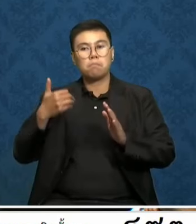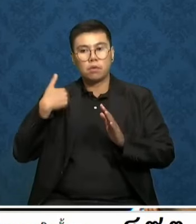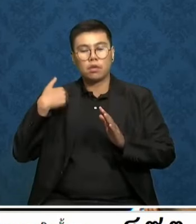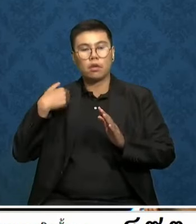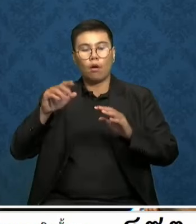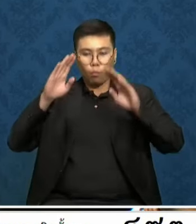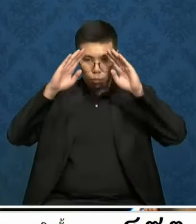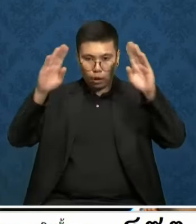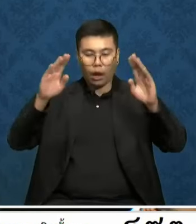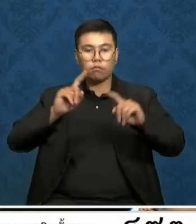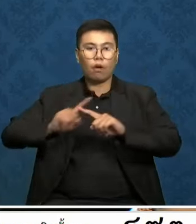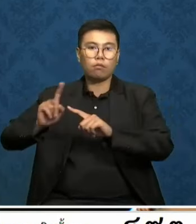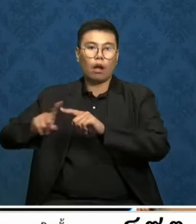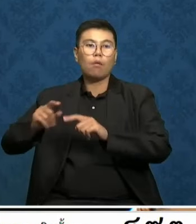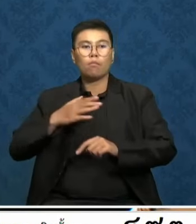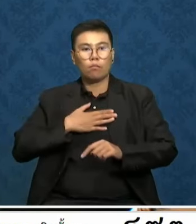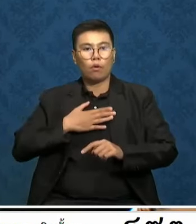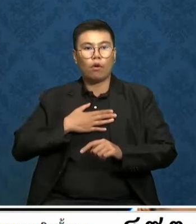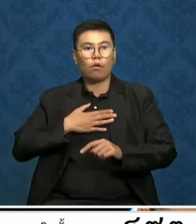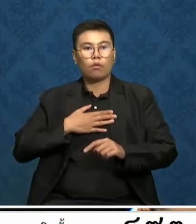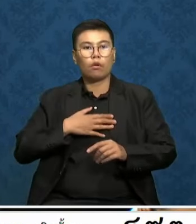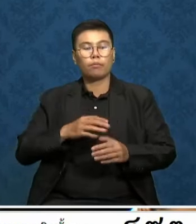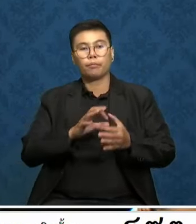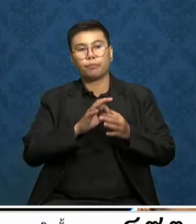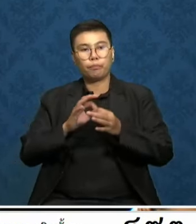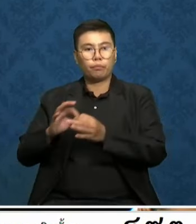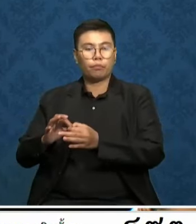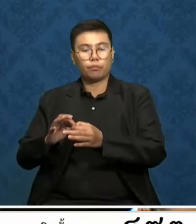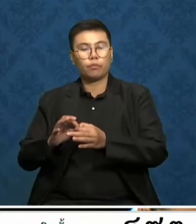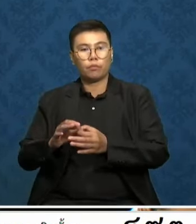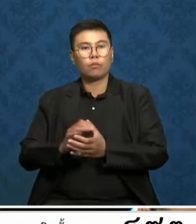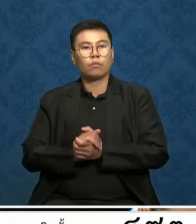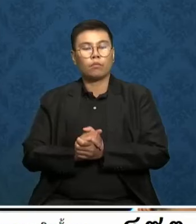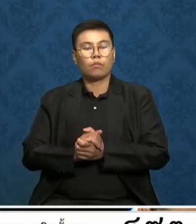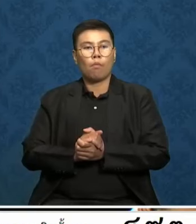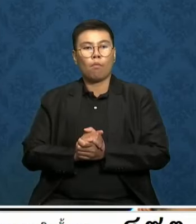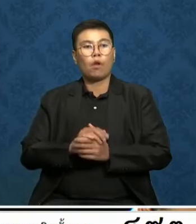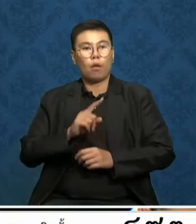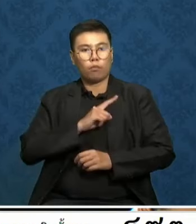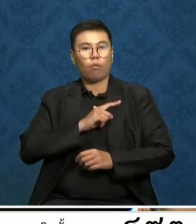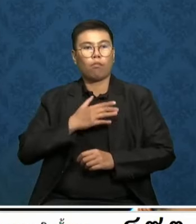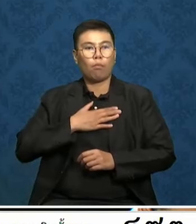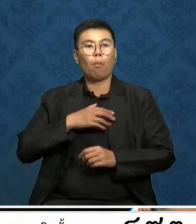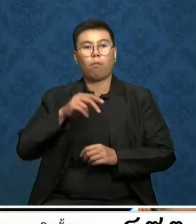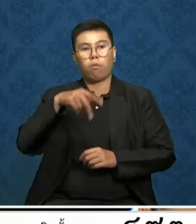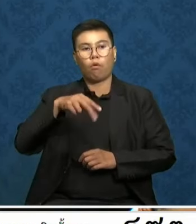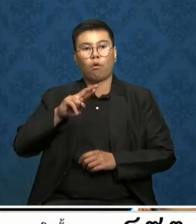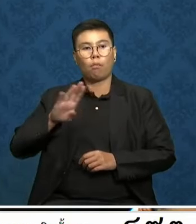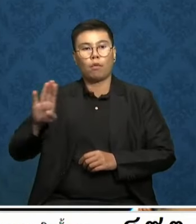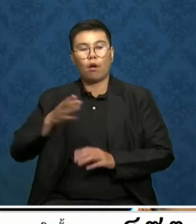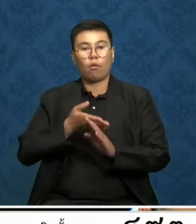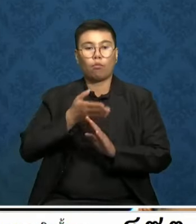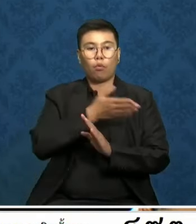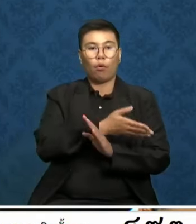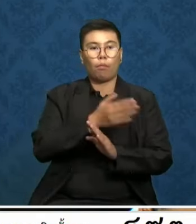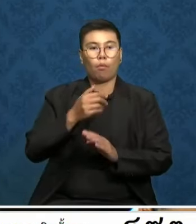ล้วก็ผูกพันกับในเขตผมอย่างยิ่งครับวันนี้ผมอยากนำเรื่องที่บอกว่าถ้าพ.ร.บ.นี้มันมาก่อนหน้านี้เนี่ย